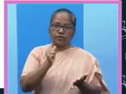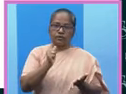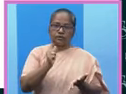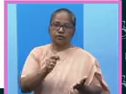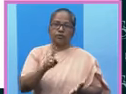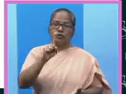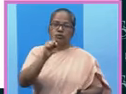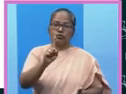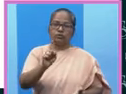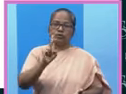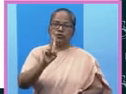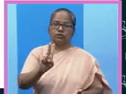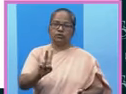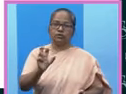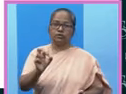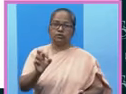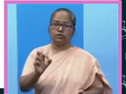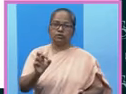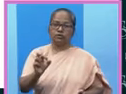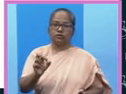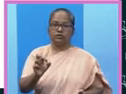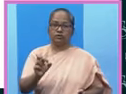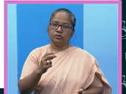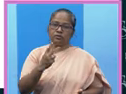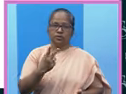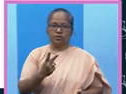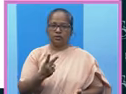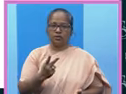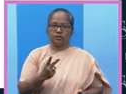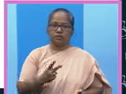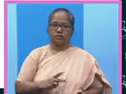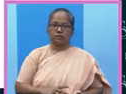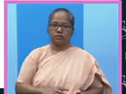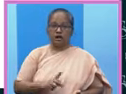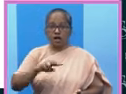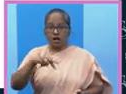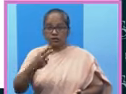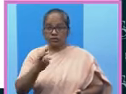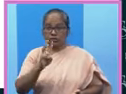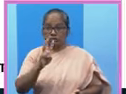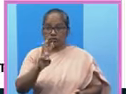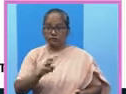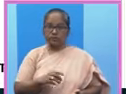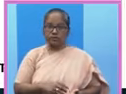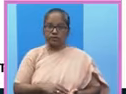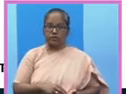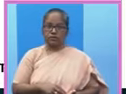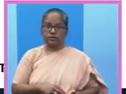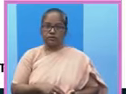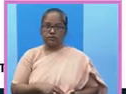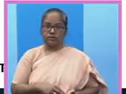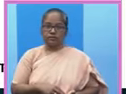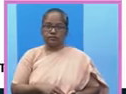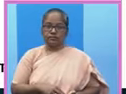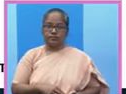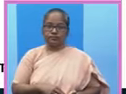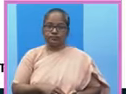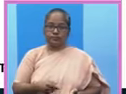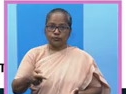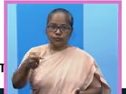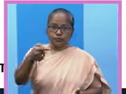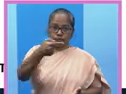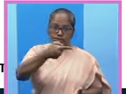அமையுது, 120 டிகிரி என அமையுது. சரிங்களா மாணவர்களே? இப்போ அடுத்த படத்தை பாருங்கள். இங்கே என்ன செஞ்சுருக்காங்க,